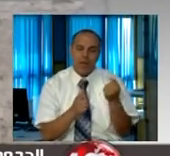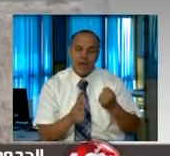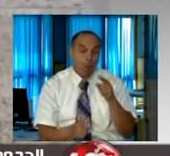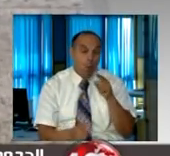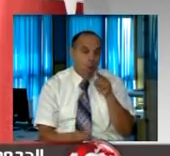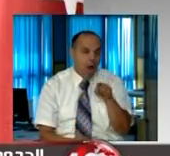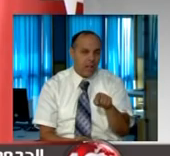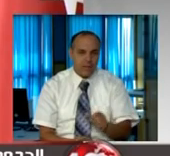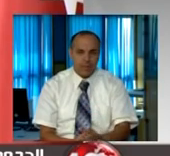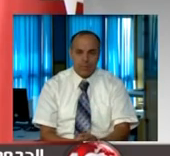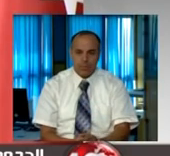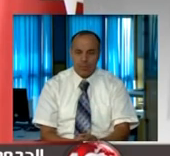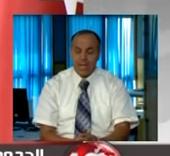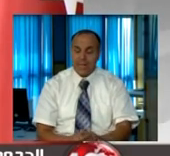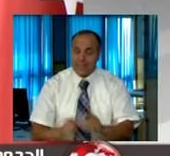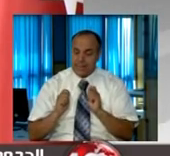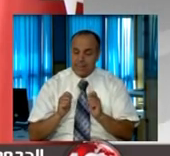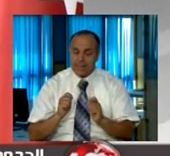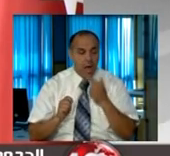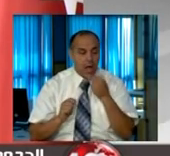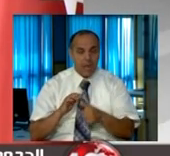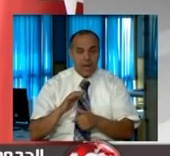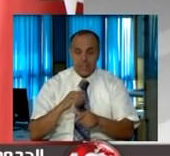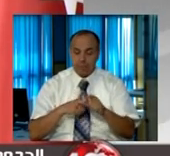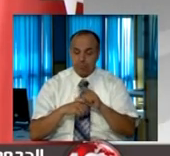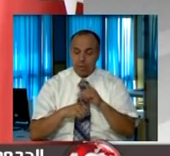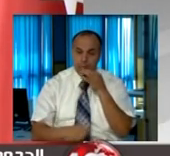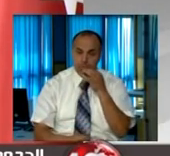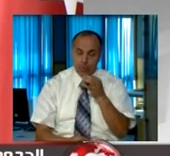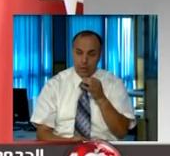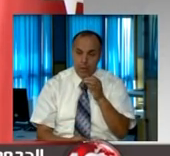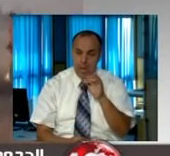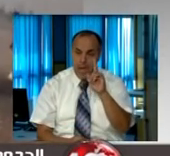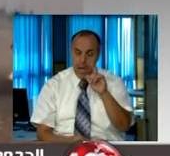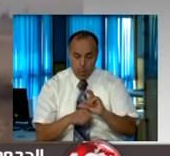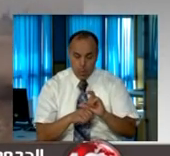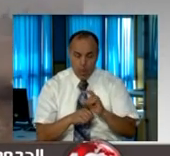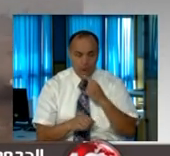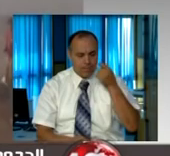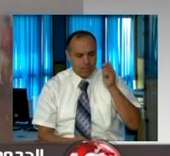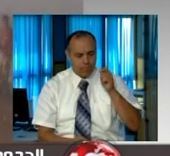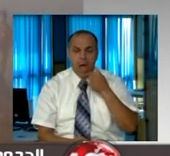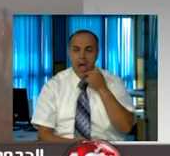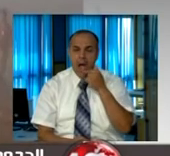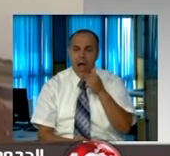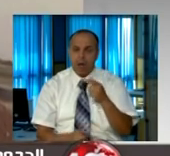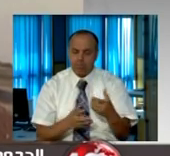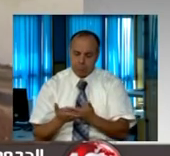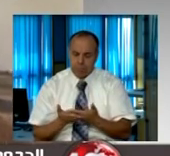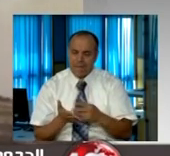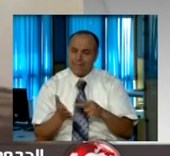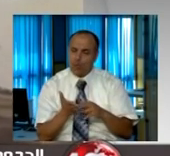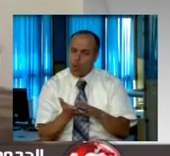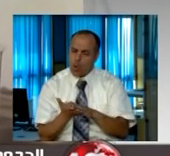الإرهابي. دبلوماسيا، قال الرئيس التركي رجب طيب أردوغان إن تركيا مصممة على الحفاظ على وحدة الأراضي